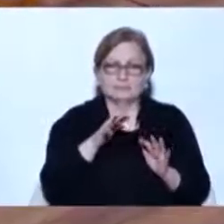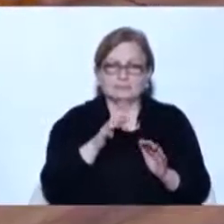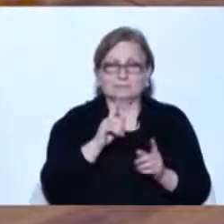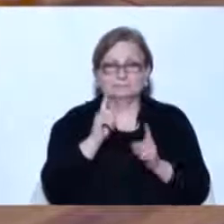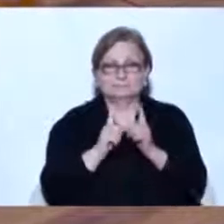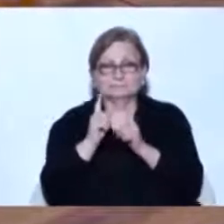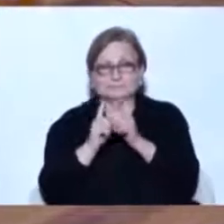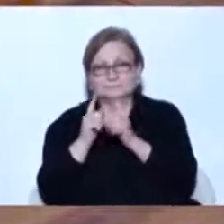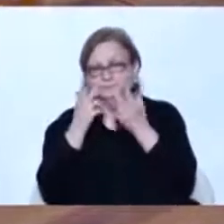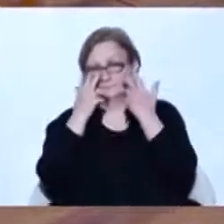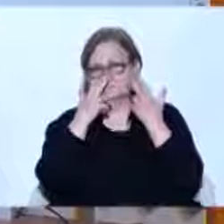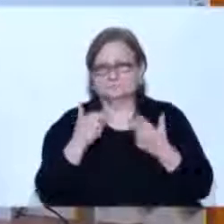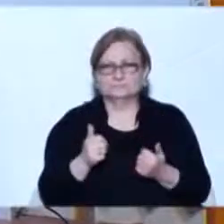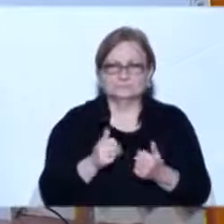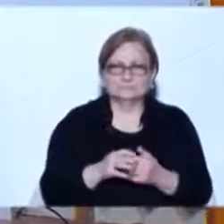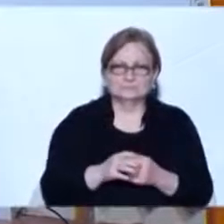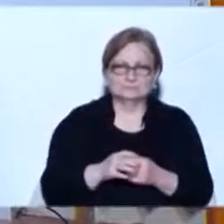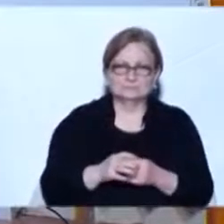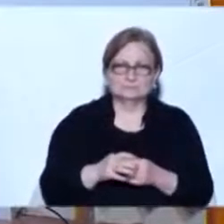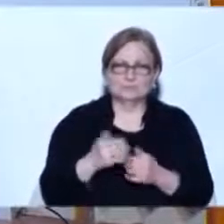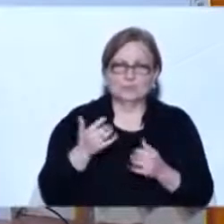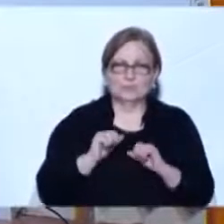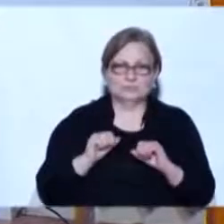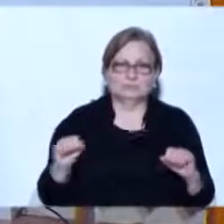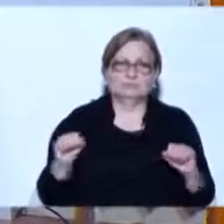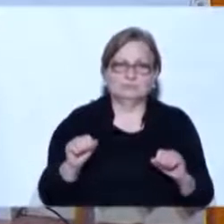მერე ნელ-ნელა უფრო თამამები და